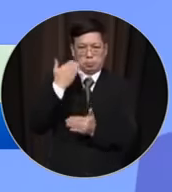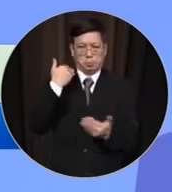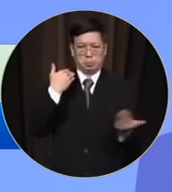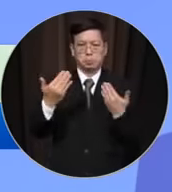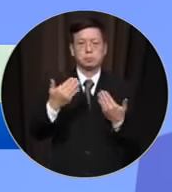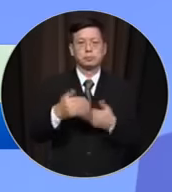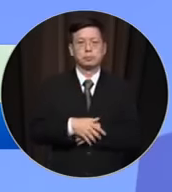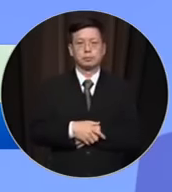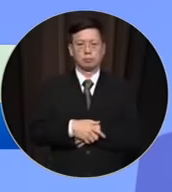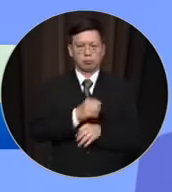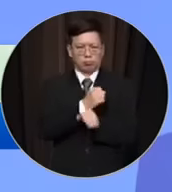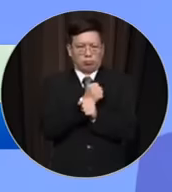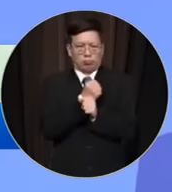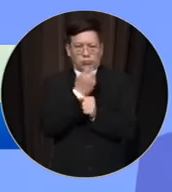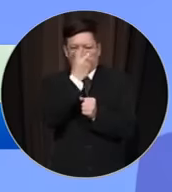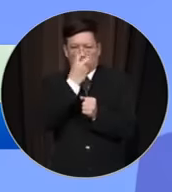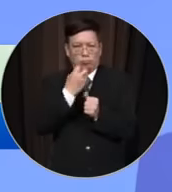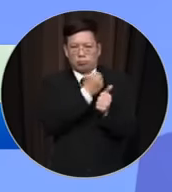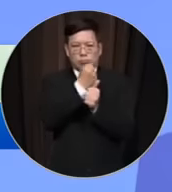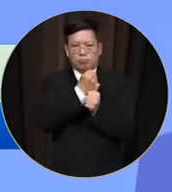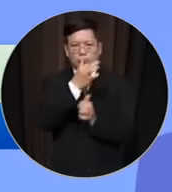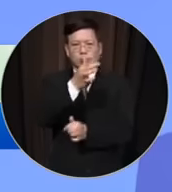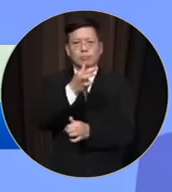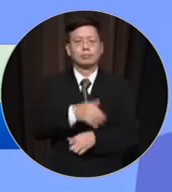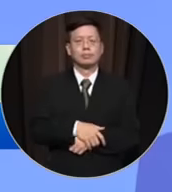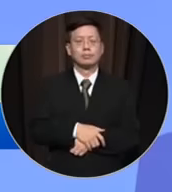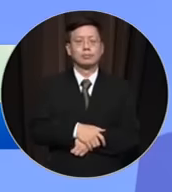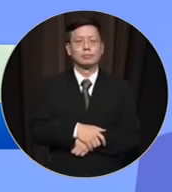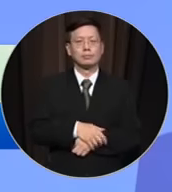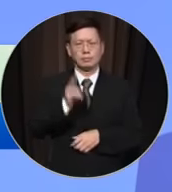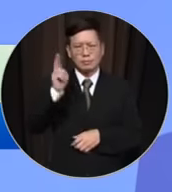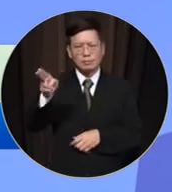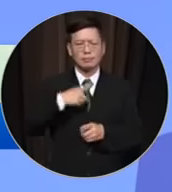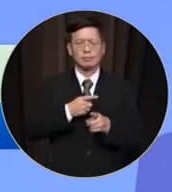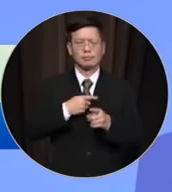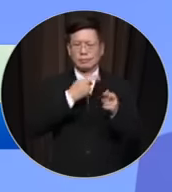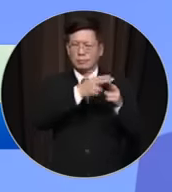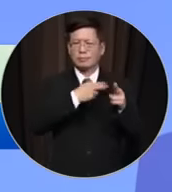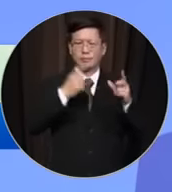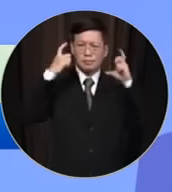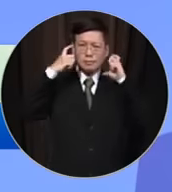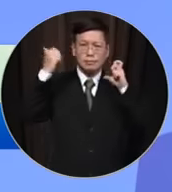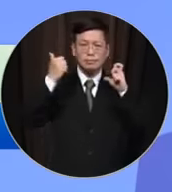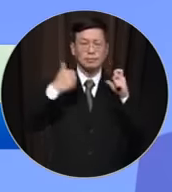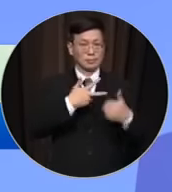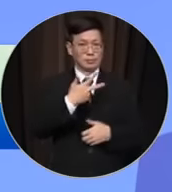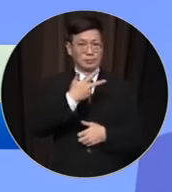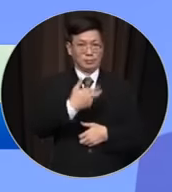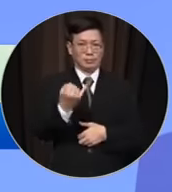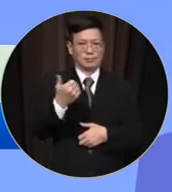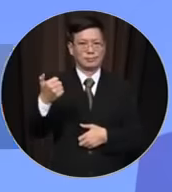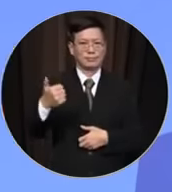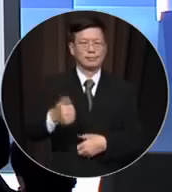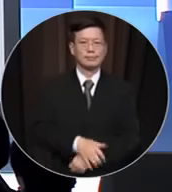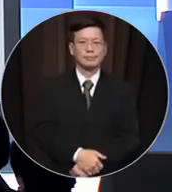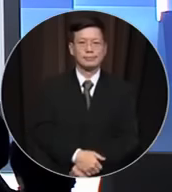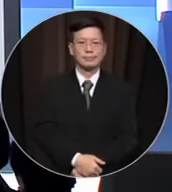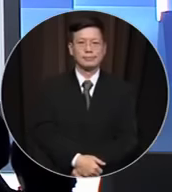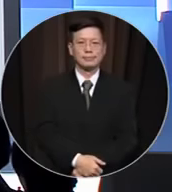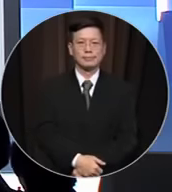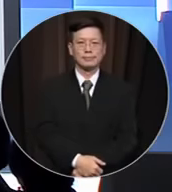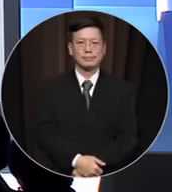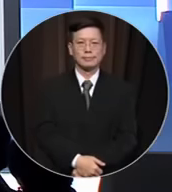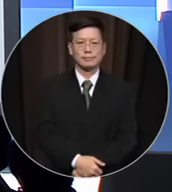审慎，确实还有控管落实。那请大家相信宋楚瑜、徐欣盈，谢谢。